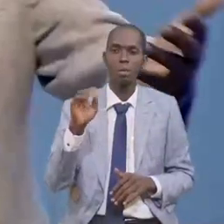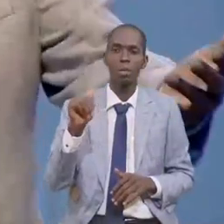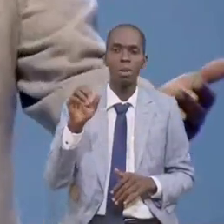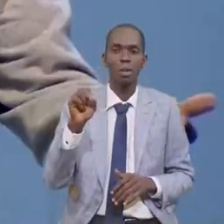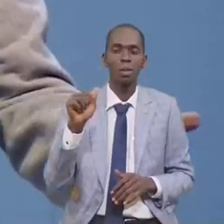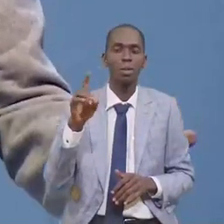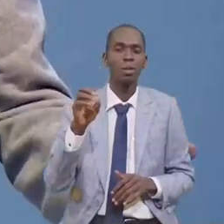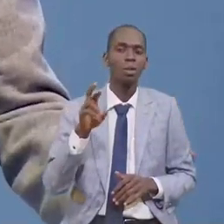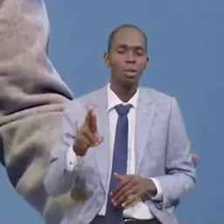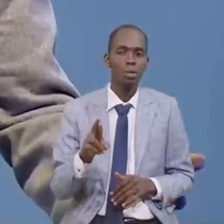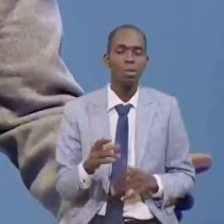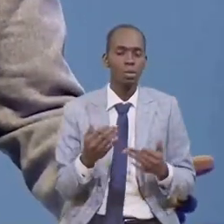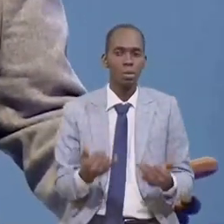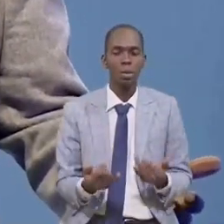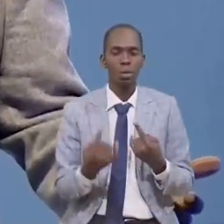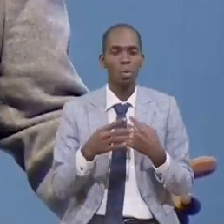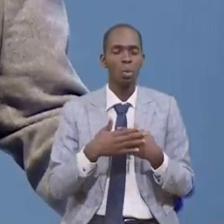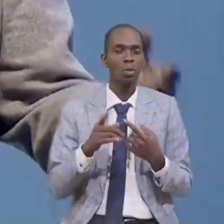Je reviens une fois encore à David.